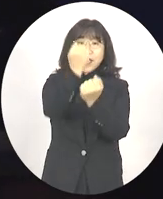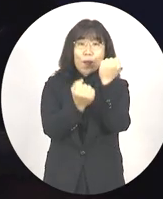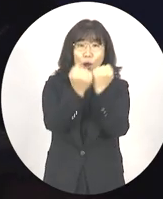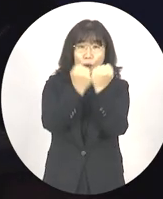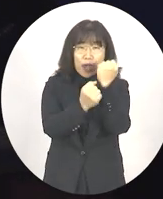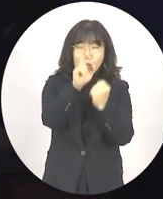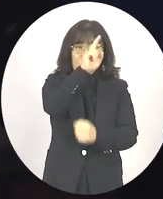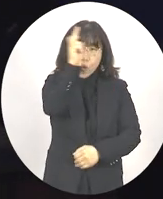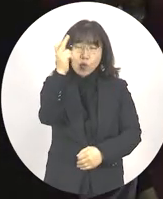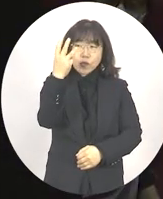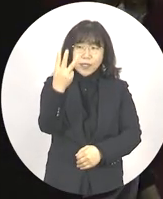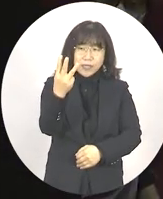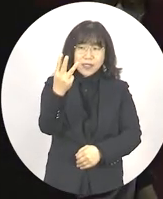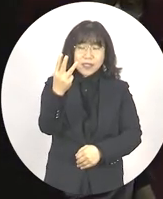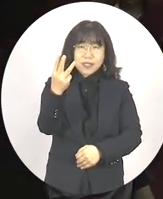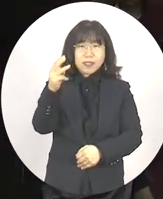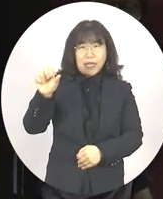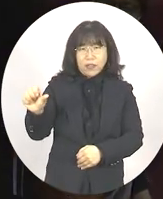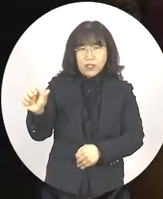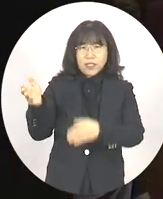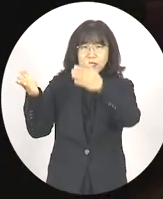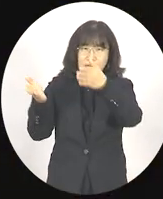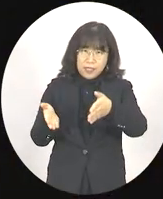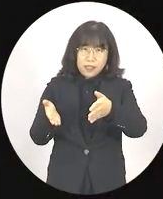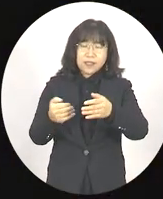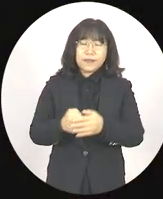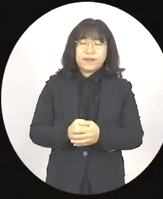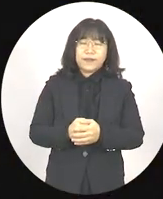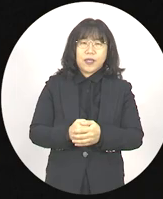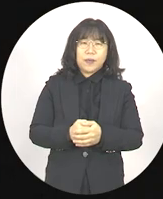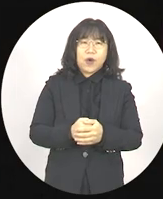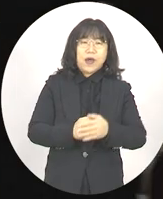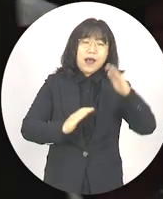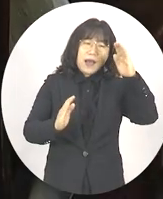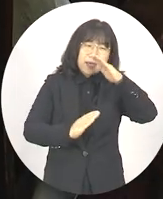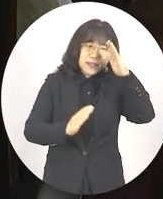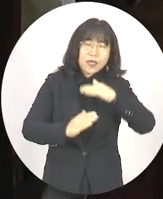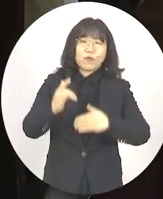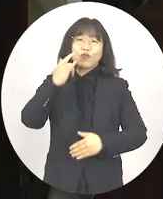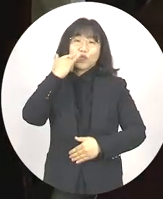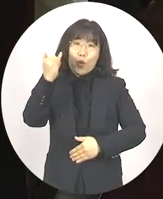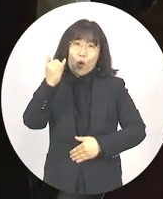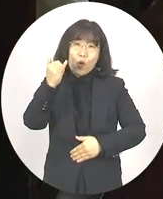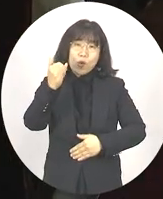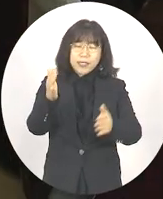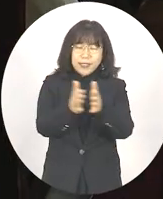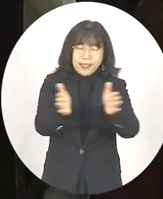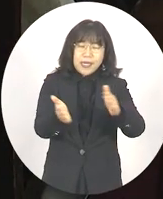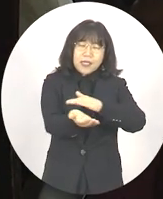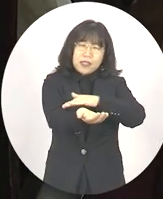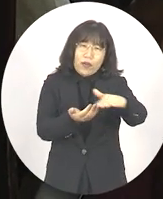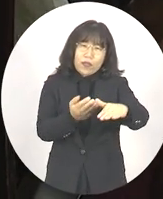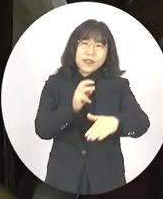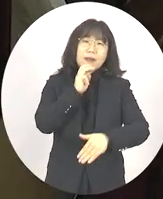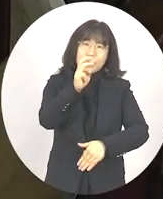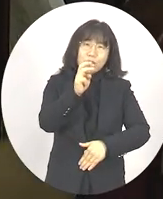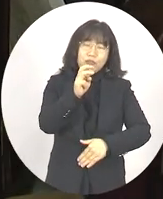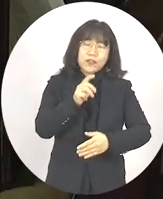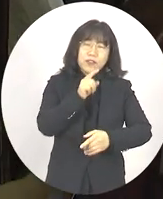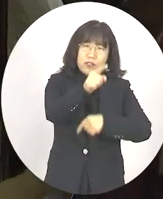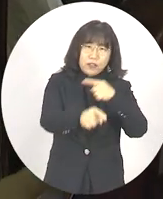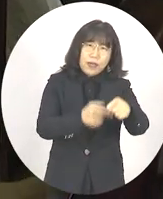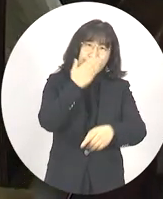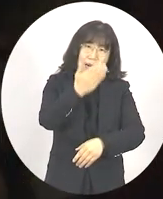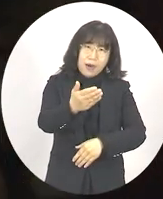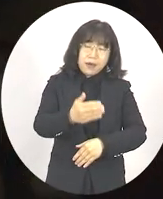갖습니다. 설명회는 오후 3시부터 5시까지 진행되며 수험생과 학부모 누구나 시작 30분